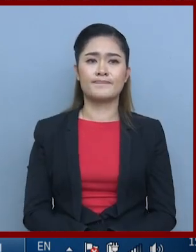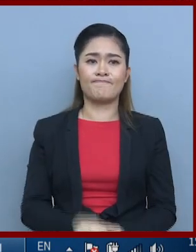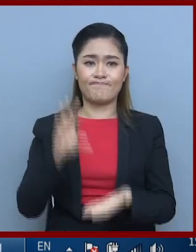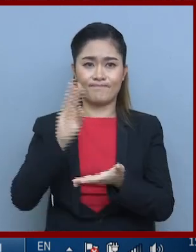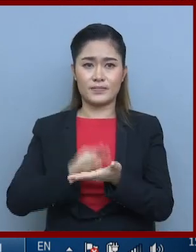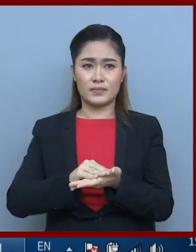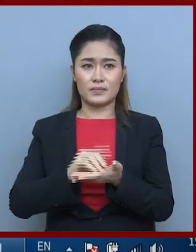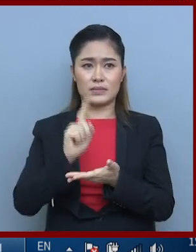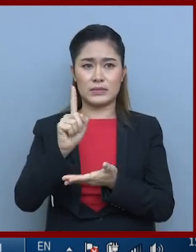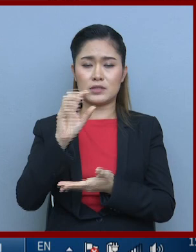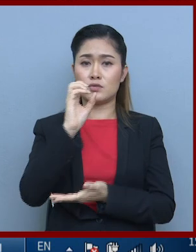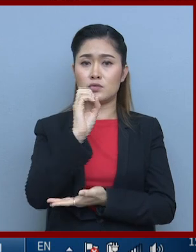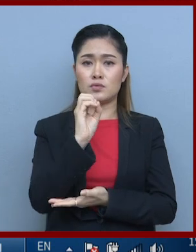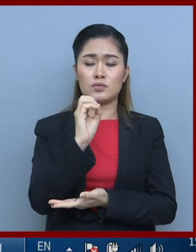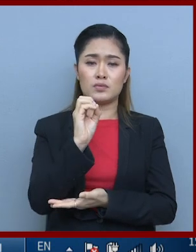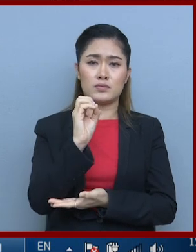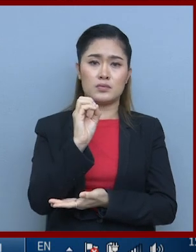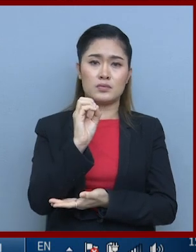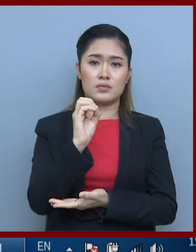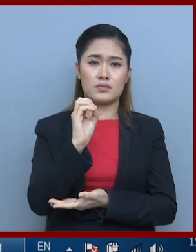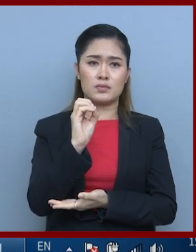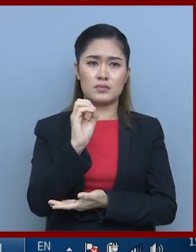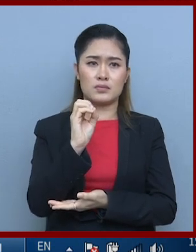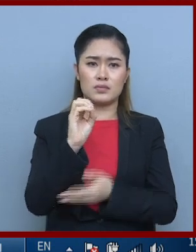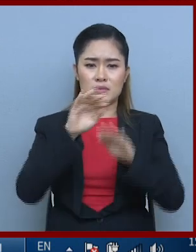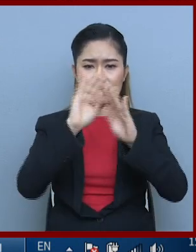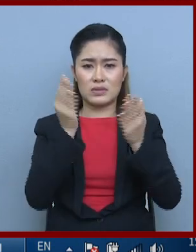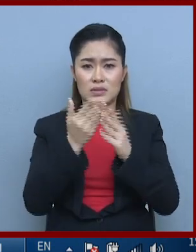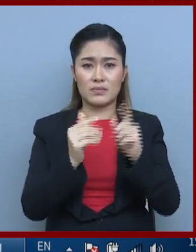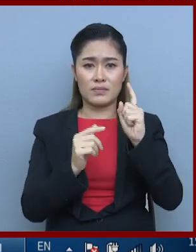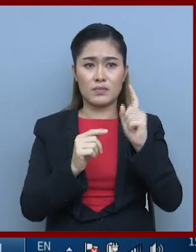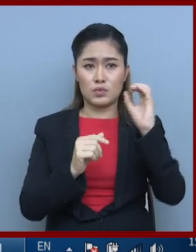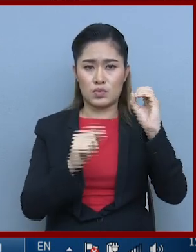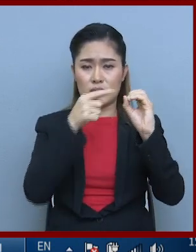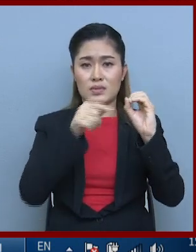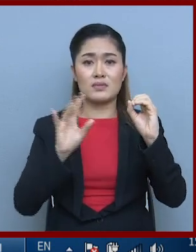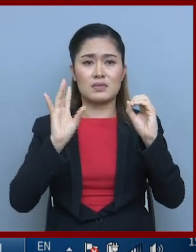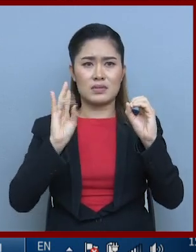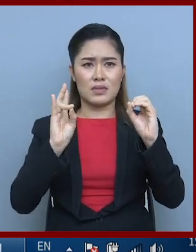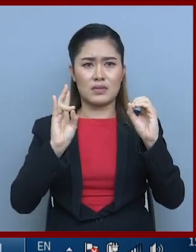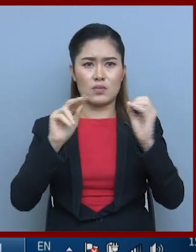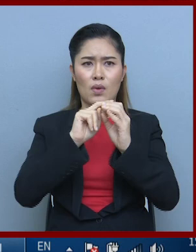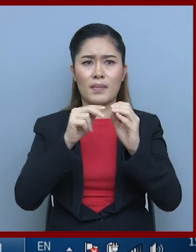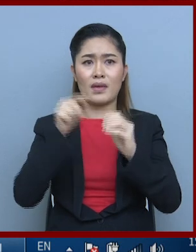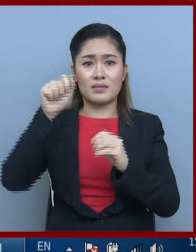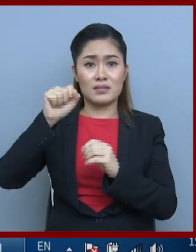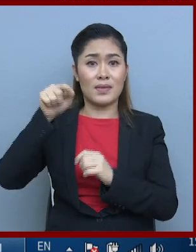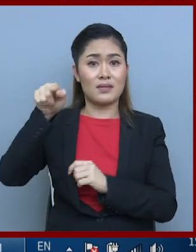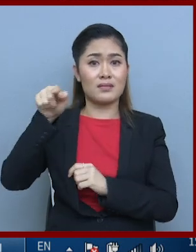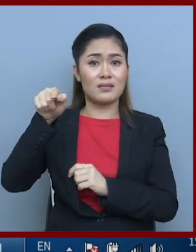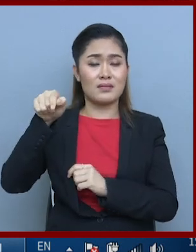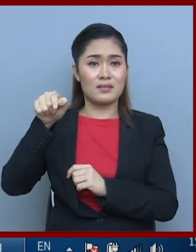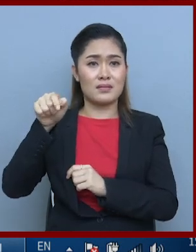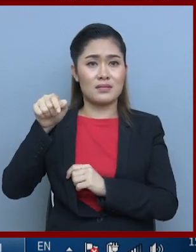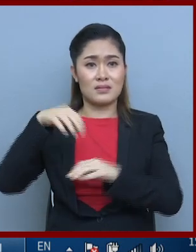เชฟ1ที่0ถึงเชฟ1ที่7แสดงว่าเขาเอาเชฟมาวางตรงนี้ใช่ไหมนักศึกษ